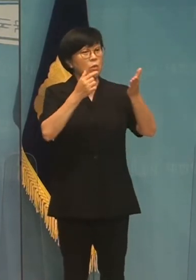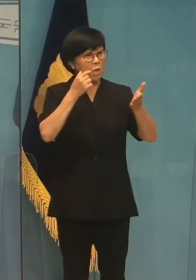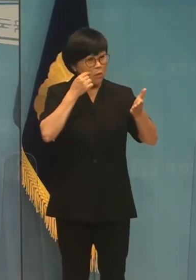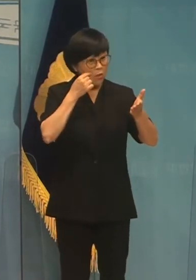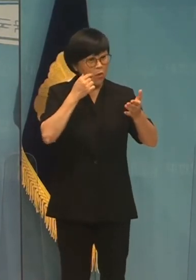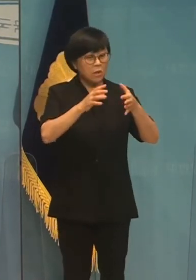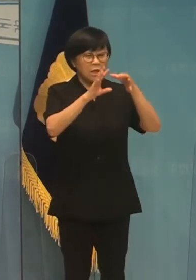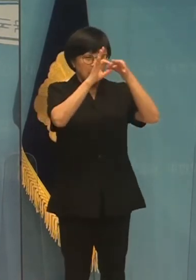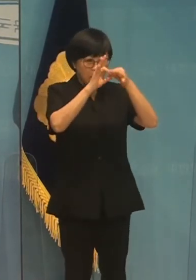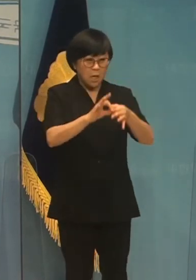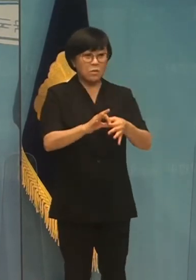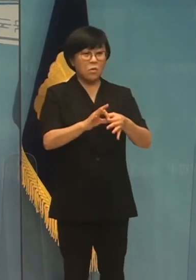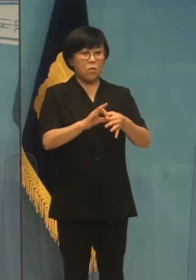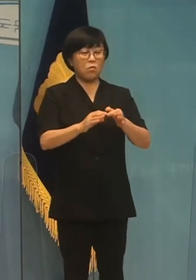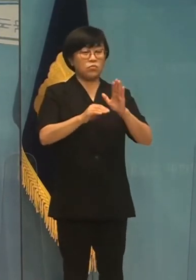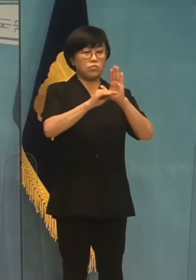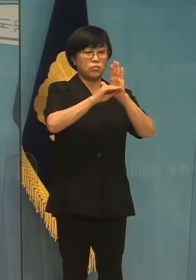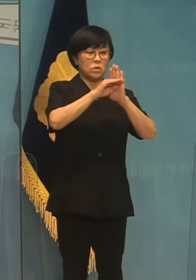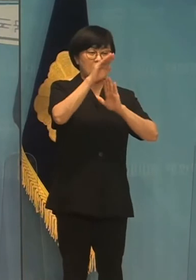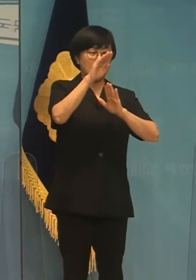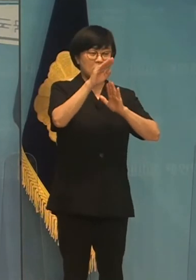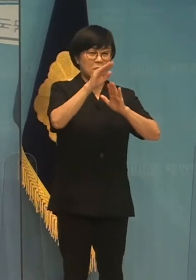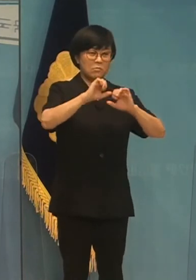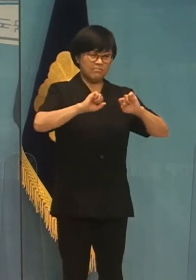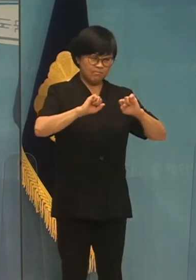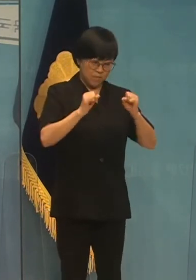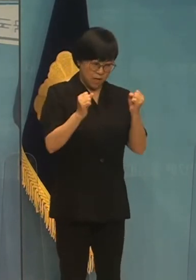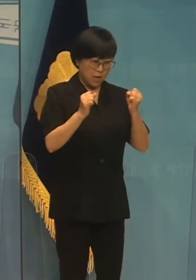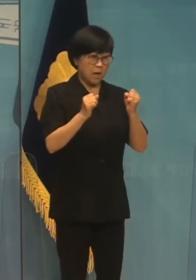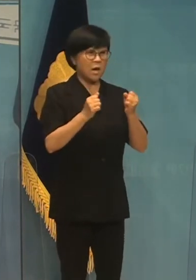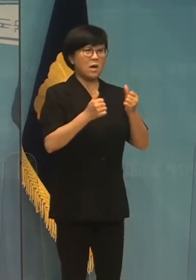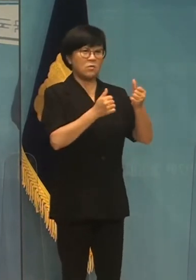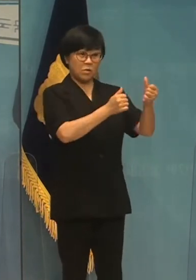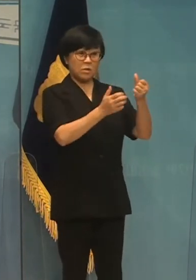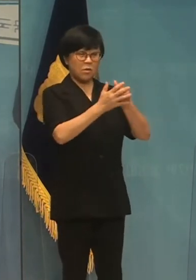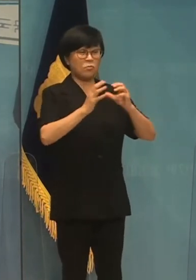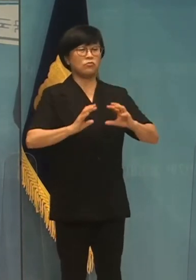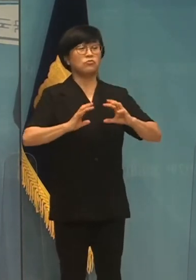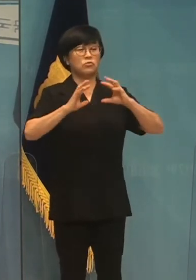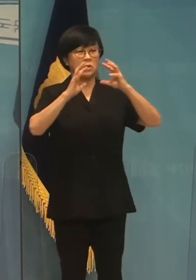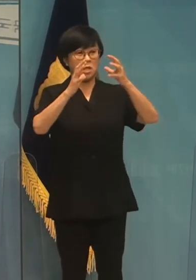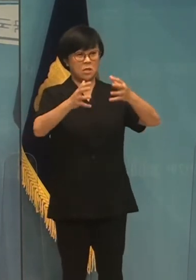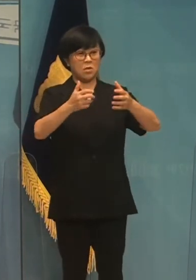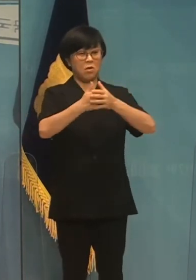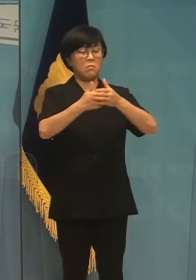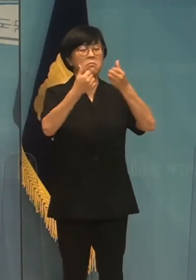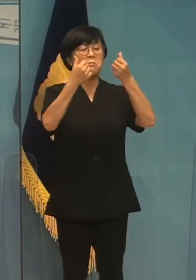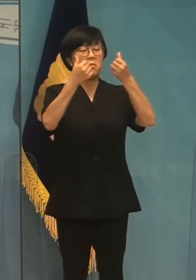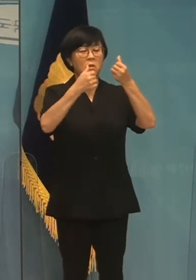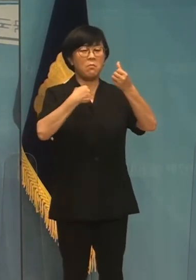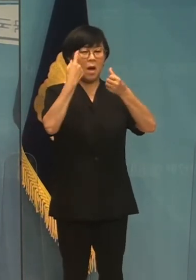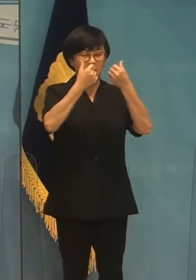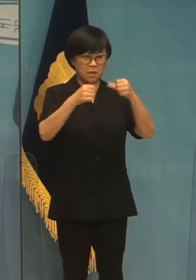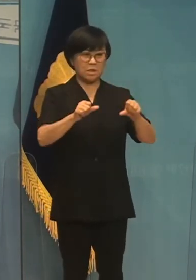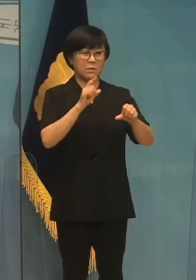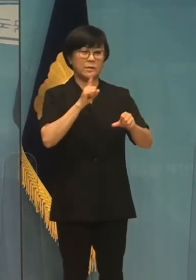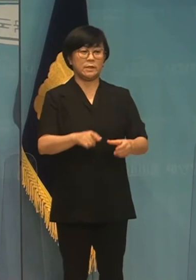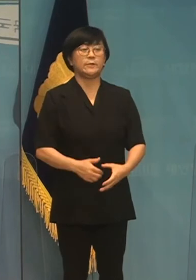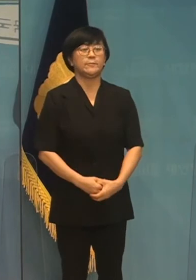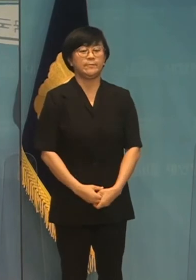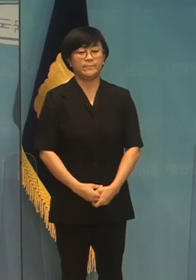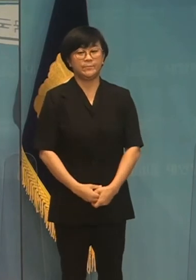못하고 계속해서 북한을 추종하고 있으니 국제적 망신까지 초래할